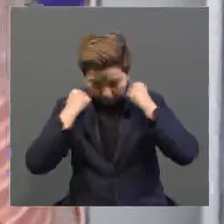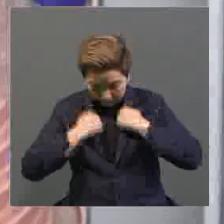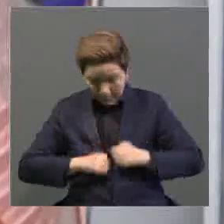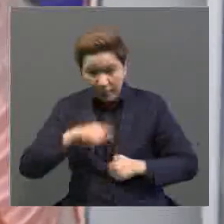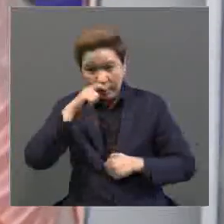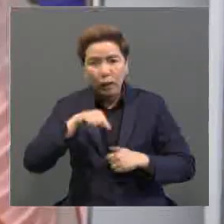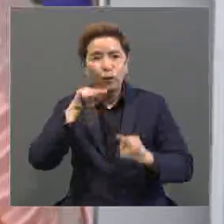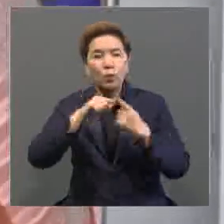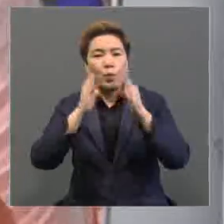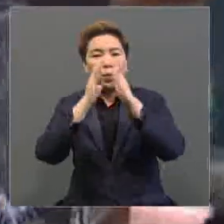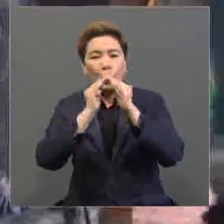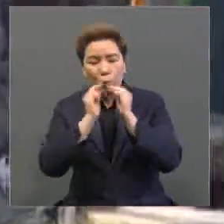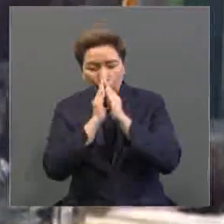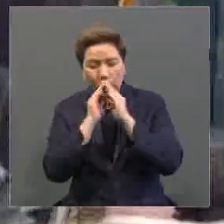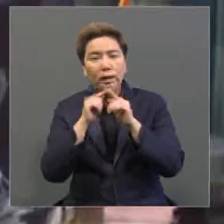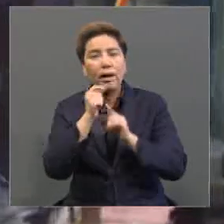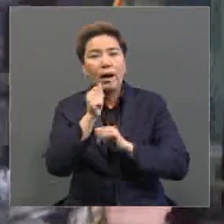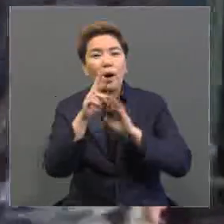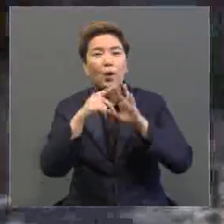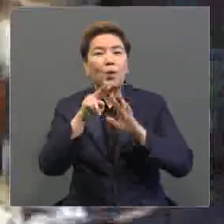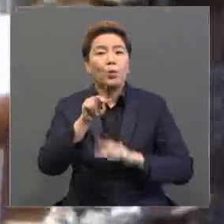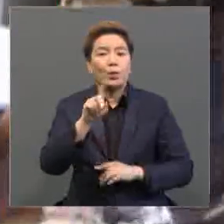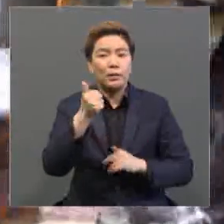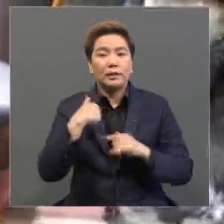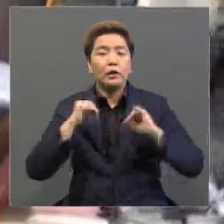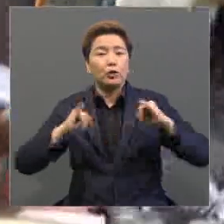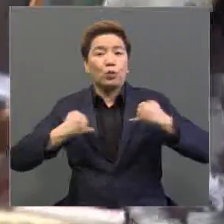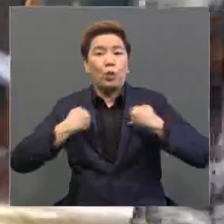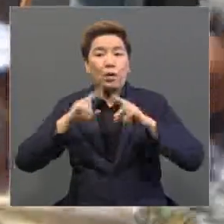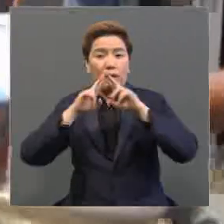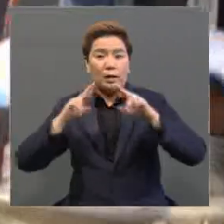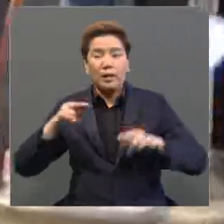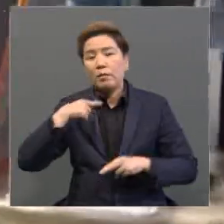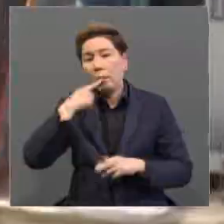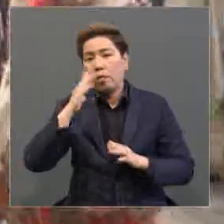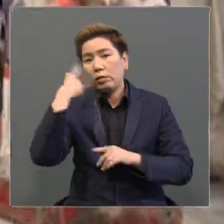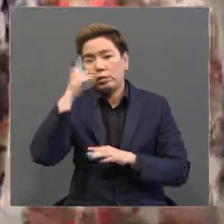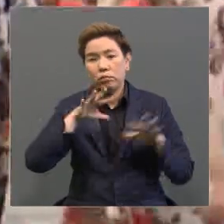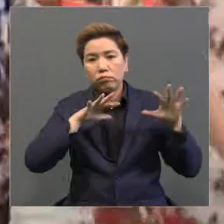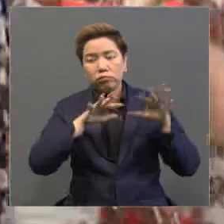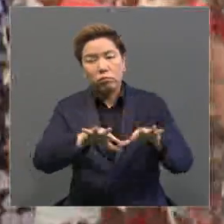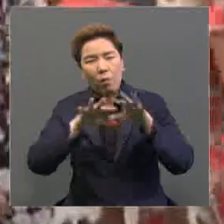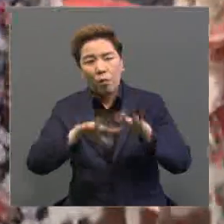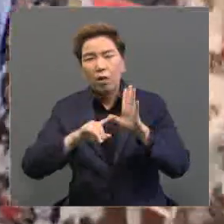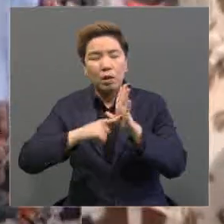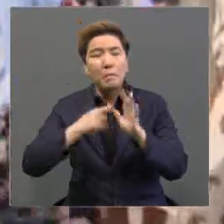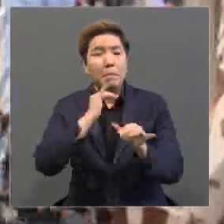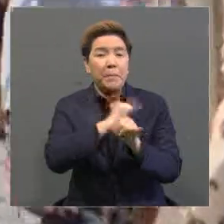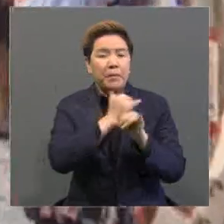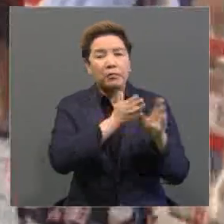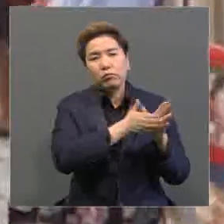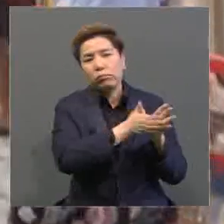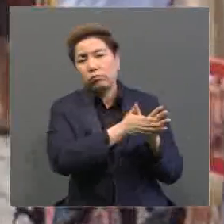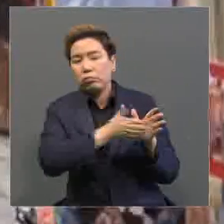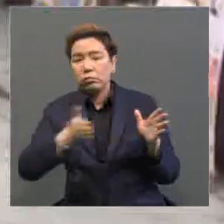กับวัดอรุณจำนวนมากซึ่งจากการพูดคุยกับเจ้าของร้านเช่าชุดเนี่ยบอกว่านักท่องเที่ยวกลับมาคึกคักตั้งแต่หลังปีใหม่แล้ว